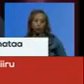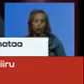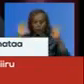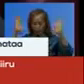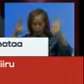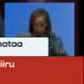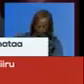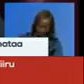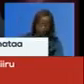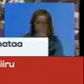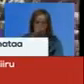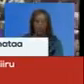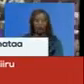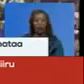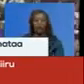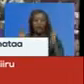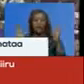በጭብጨባ እንዲያጸድቅልኝ እጠይቃለሁ።